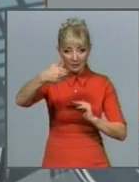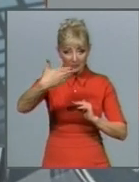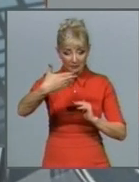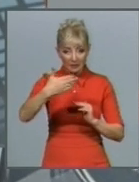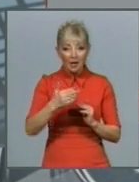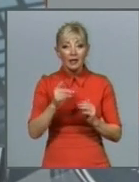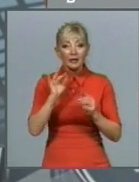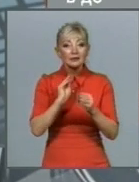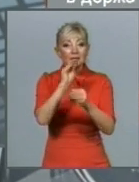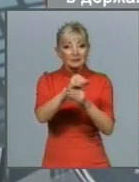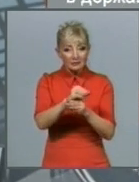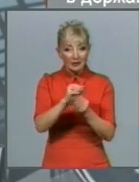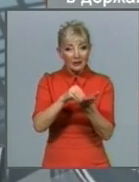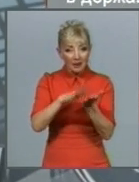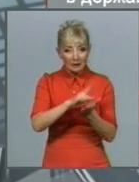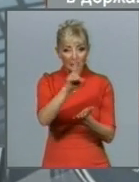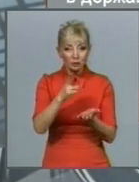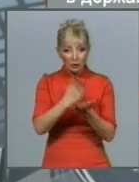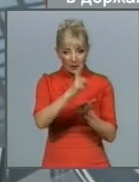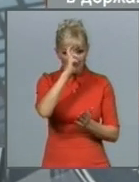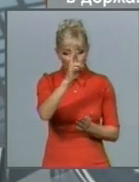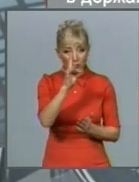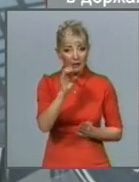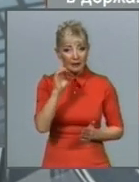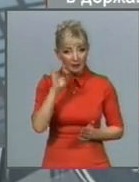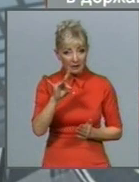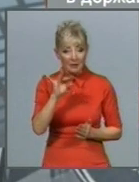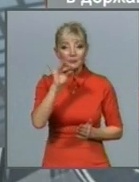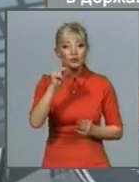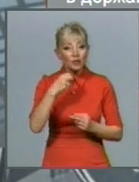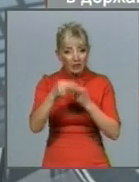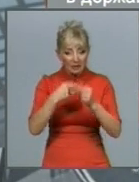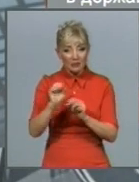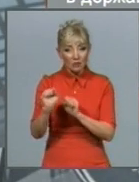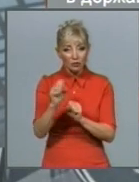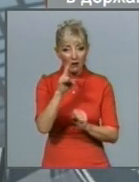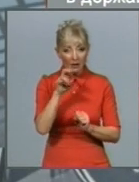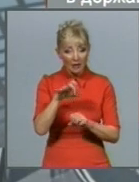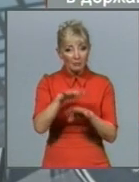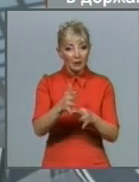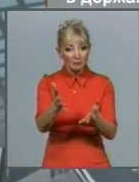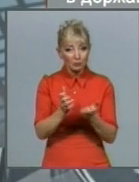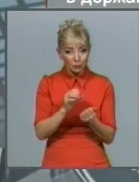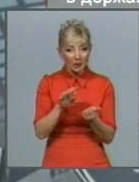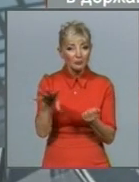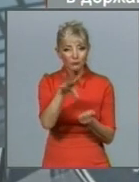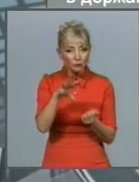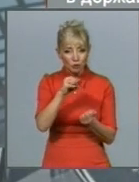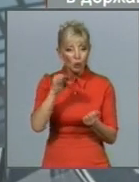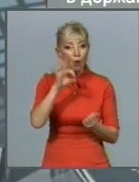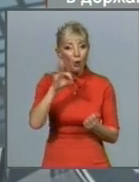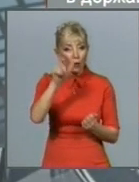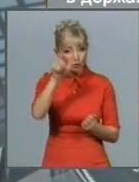відповідно до даних, що містяться в державних реєстрах. Через захищені канали банк отримує дані клієнта та додатково здійснить